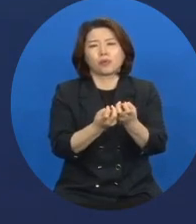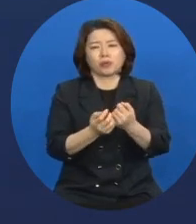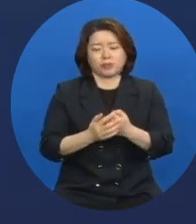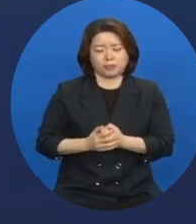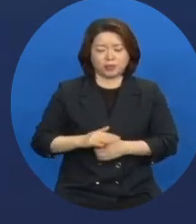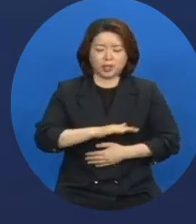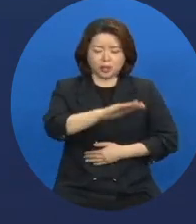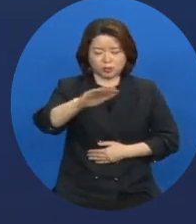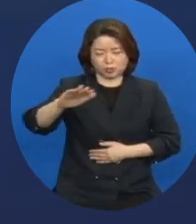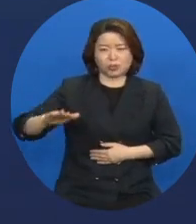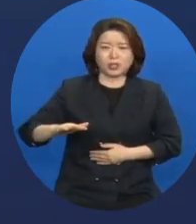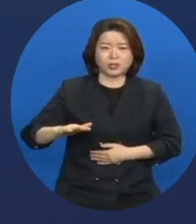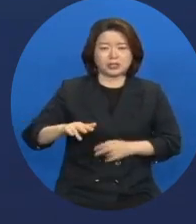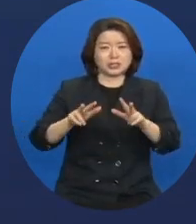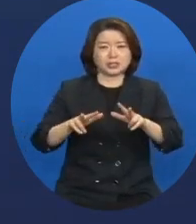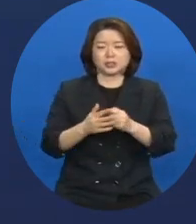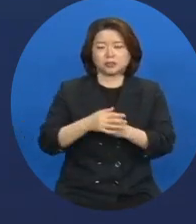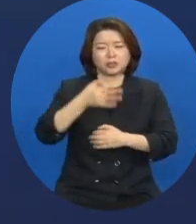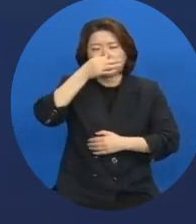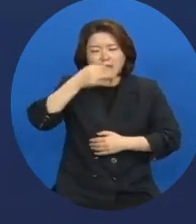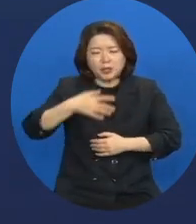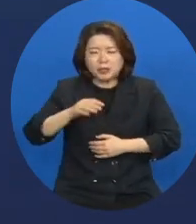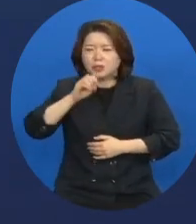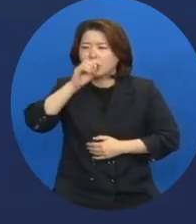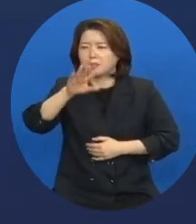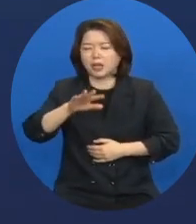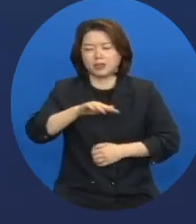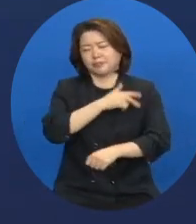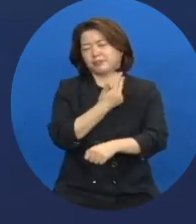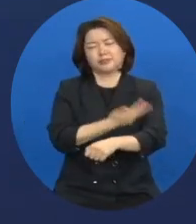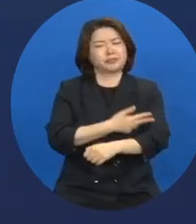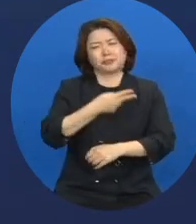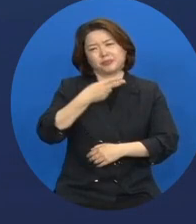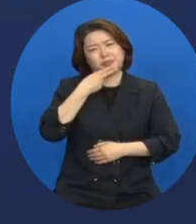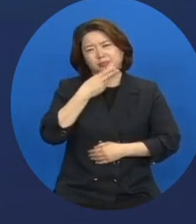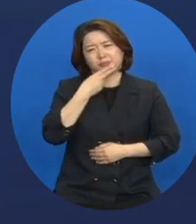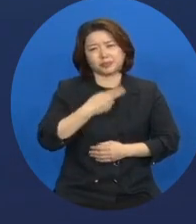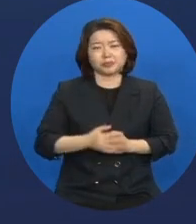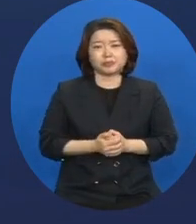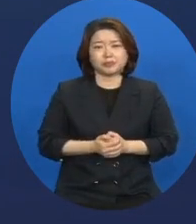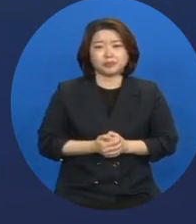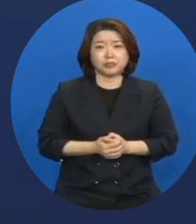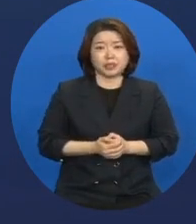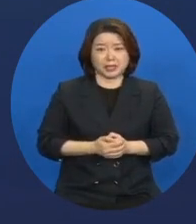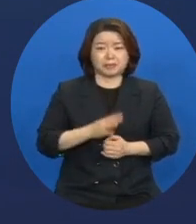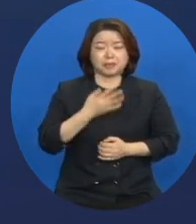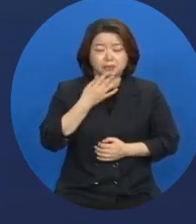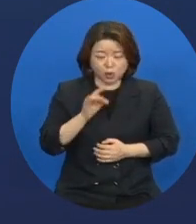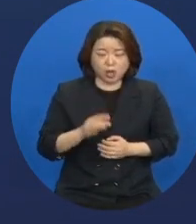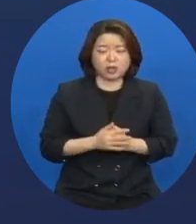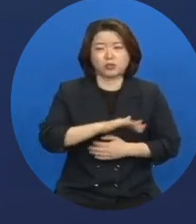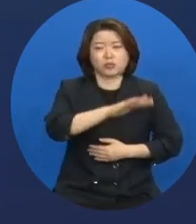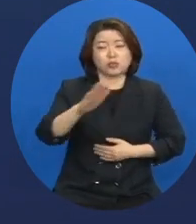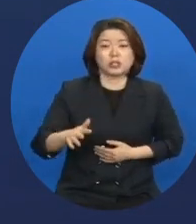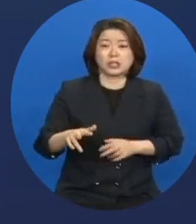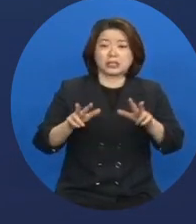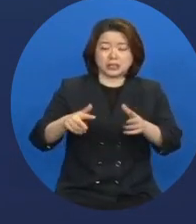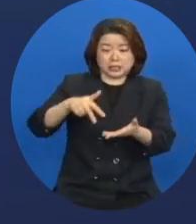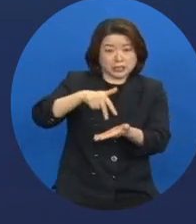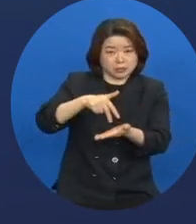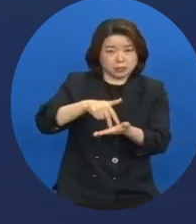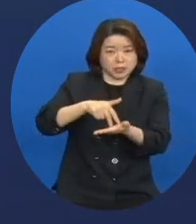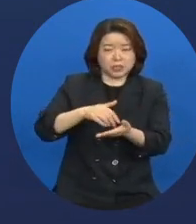우리는 힘들다고 말할 자격도 없습니다. 물론 지금 우리가 처해져 있는